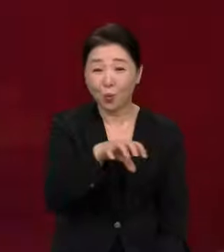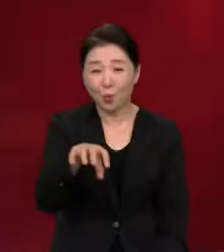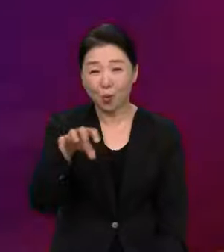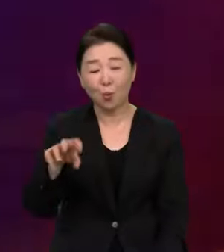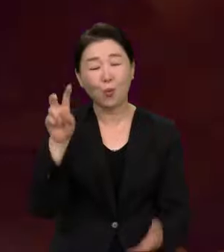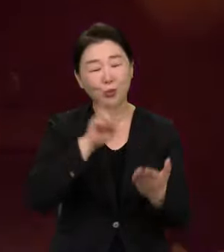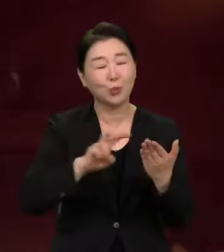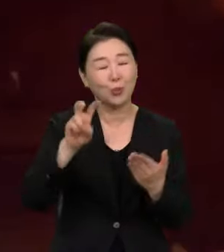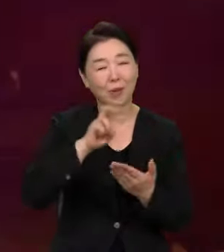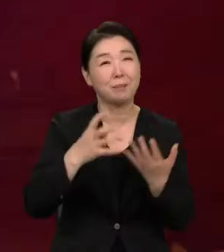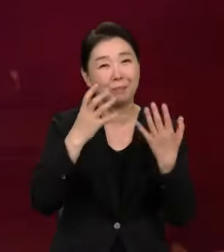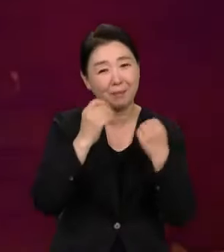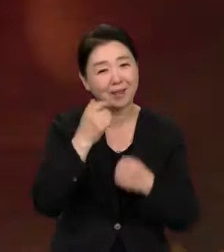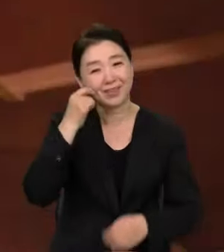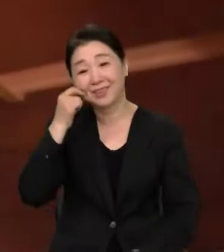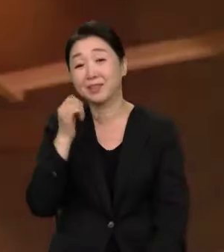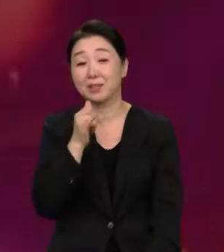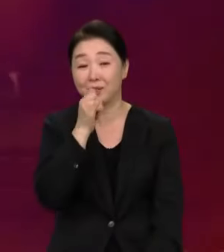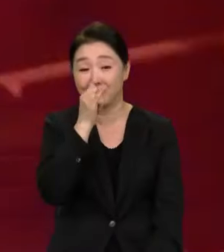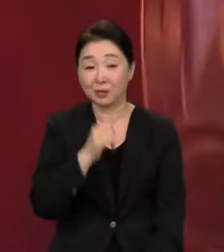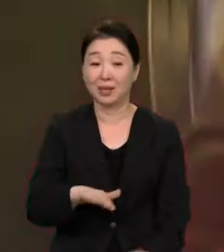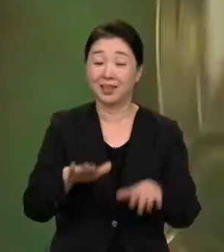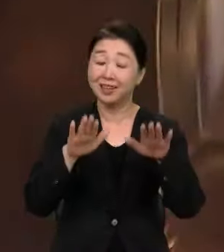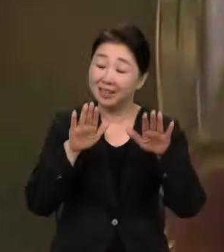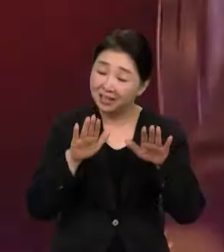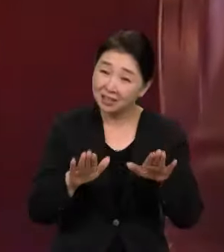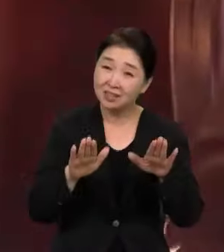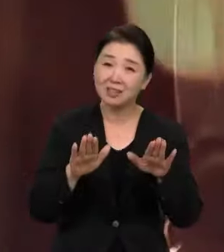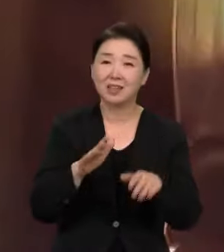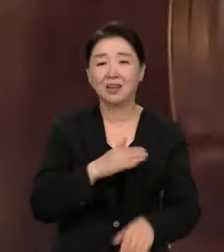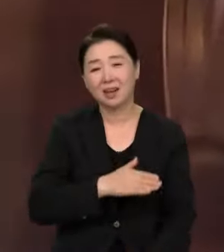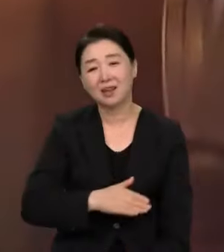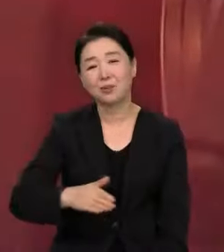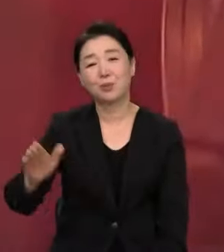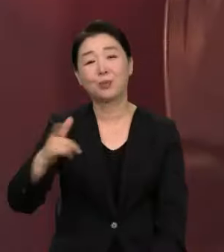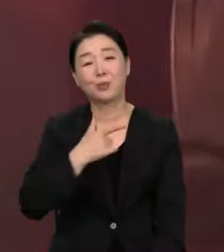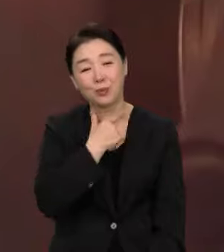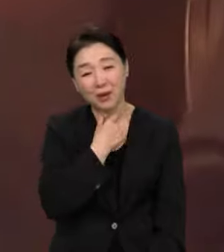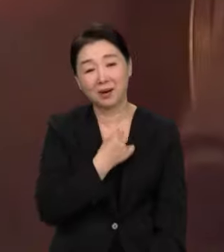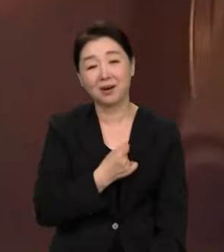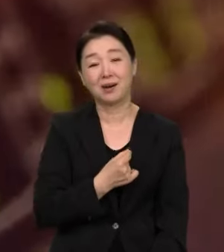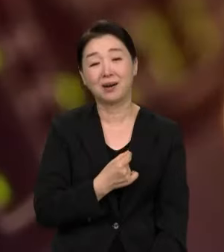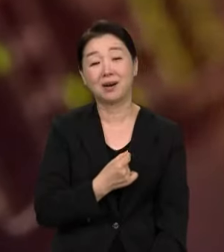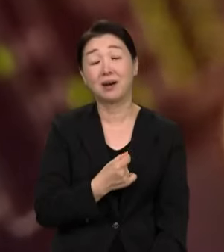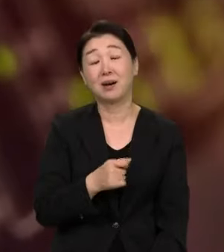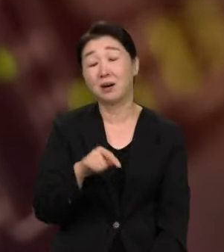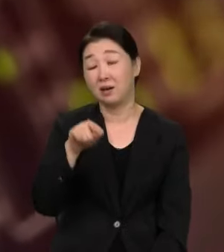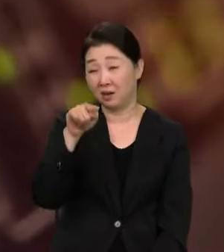불렸습니다. 나 이제 가노라